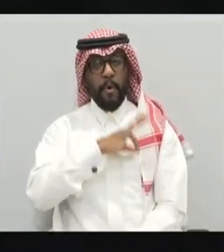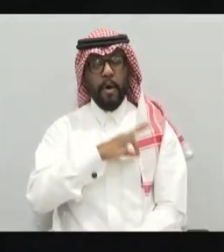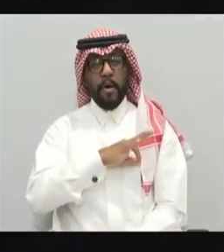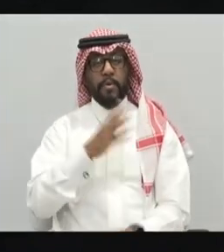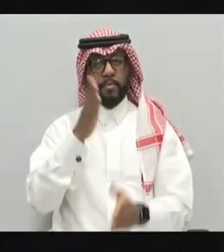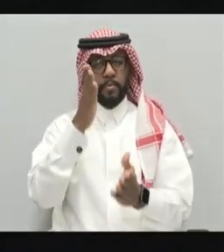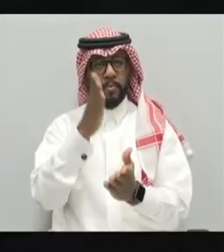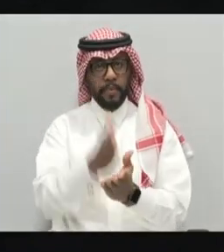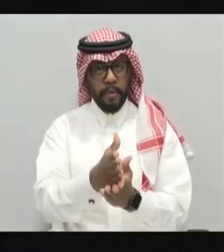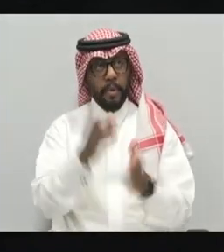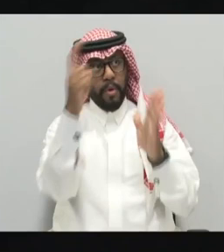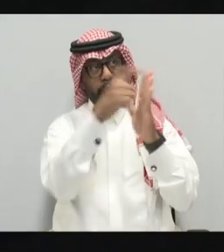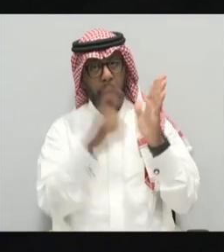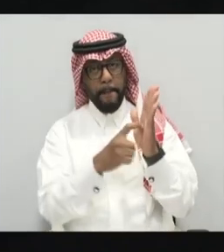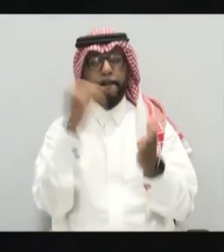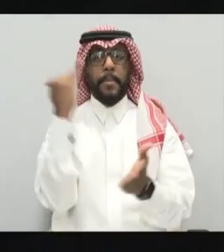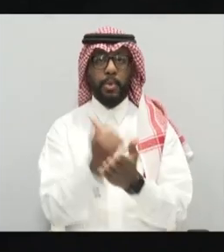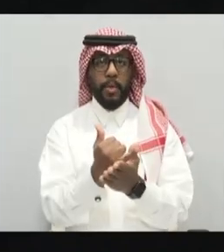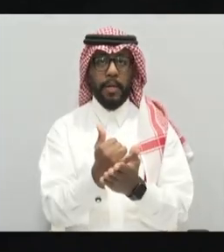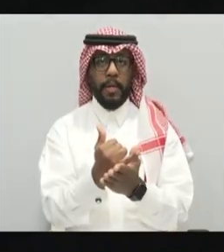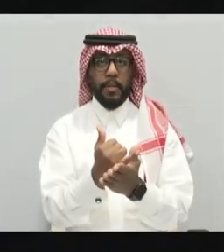الالتزام بهذه المسؤوليات